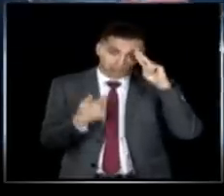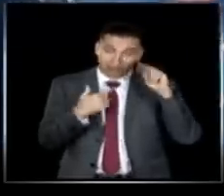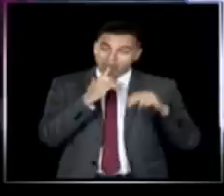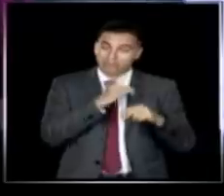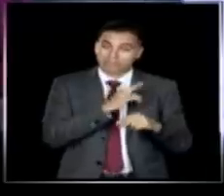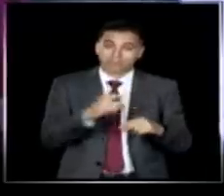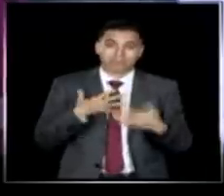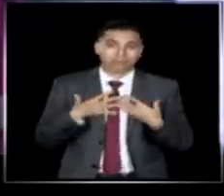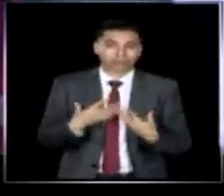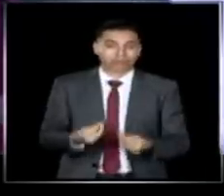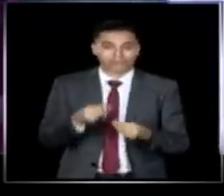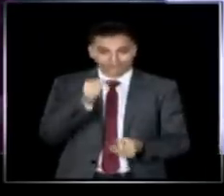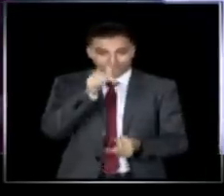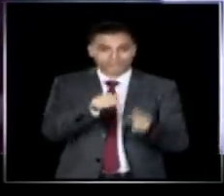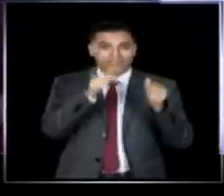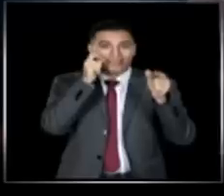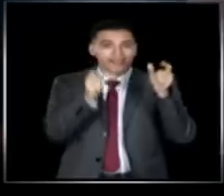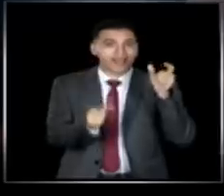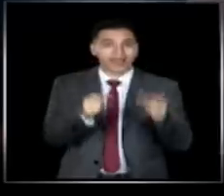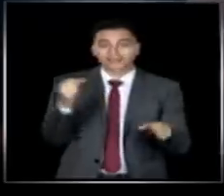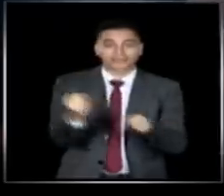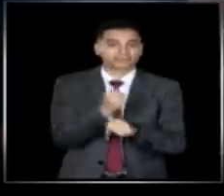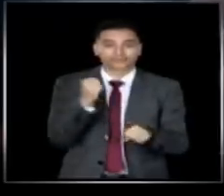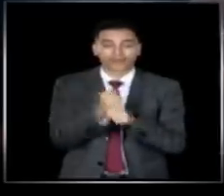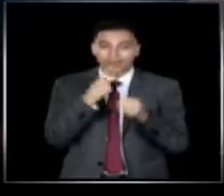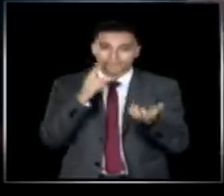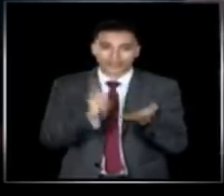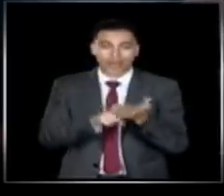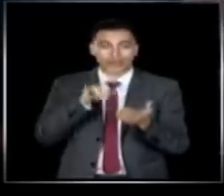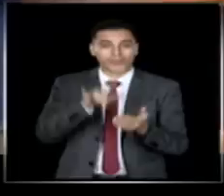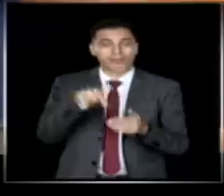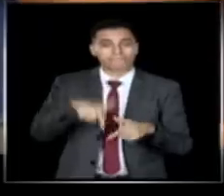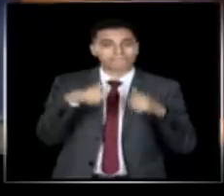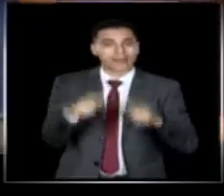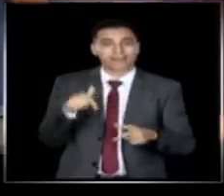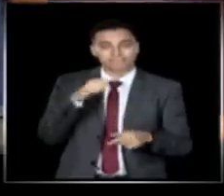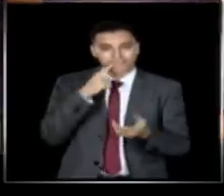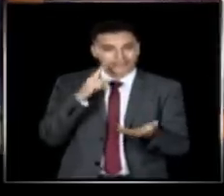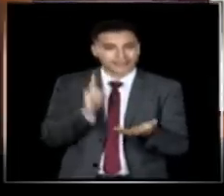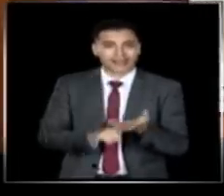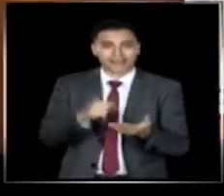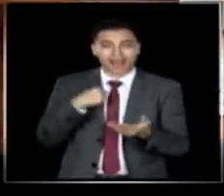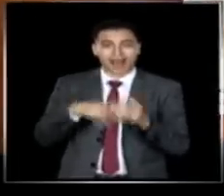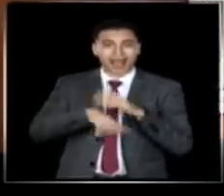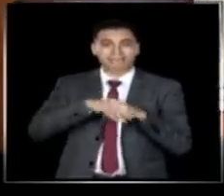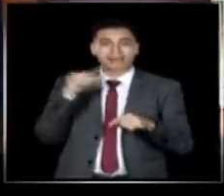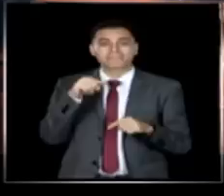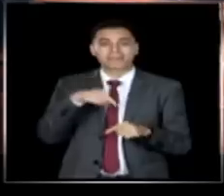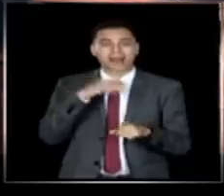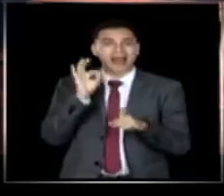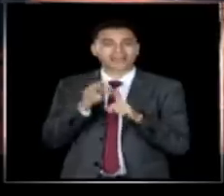هو في ظهره ناس بتشتغل بجد وبتحب البلد دي بجد. ما كانش الهدف لما عملت البرنامج أنا هكسب منه